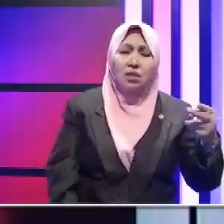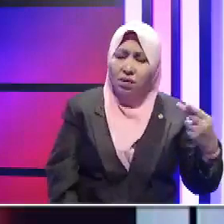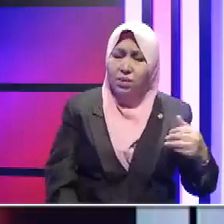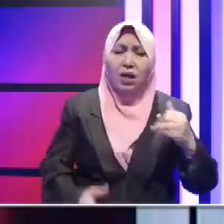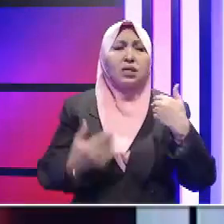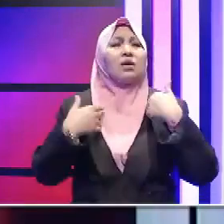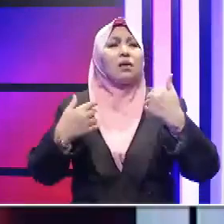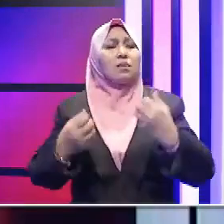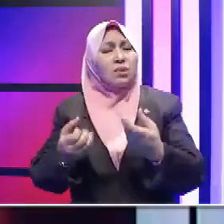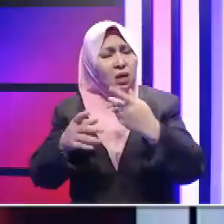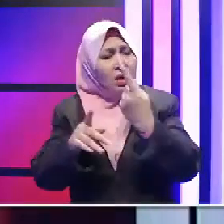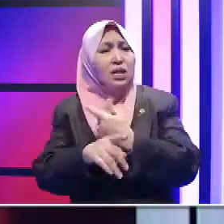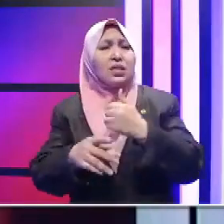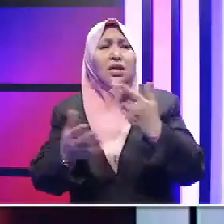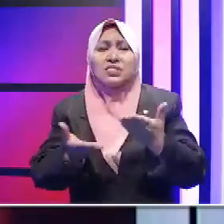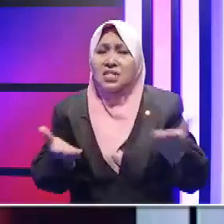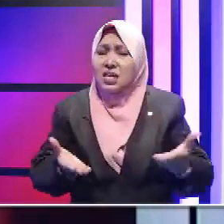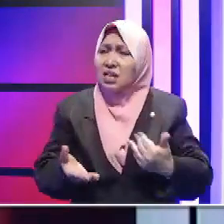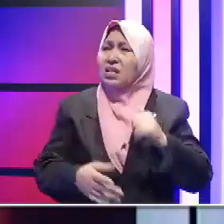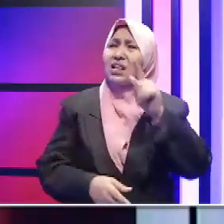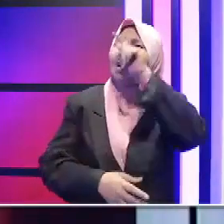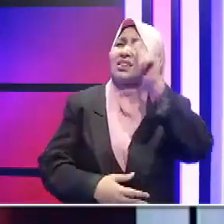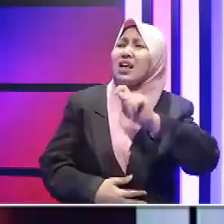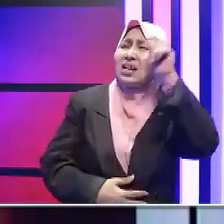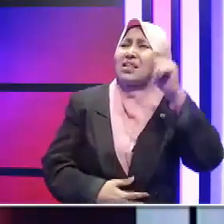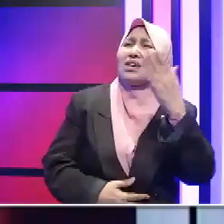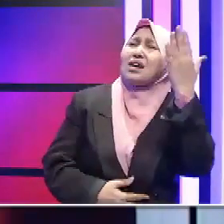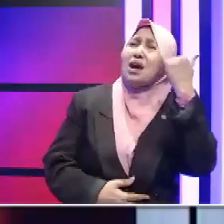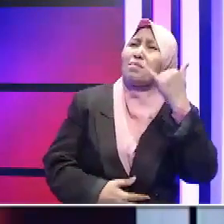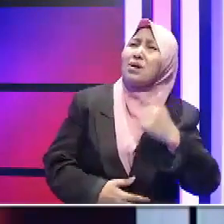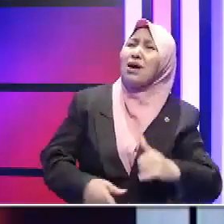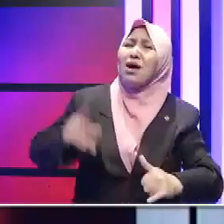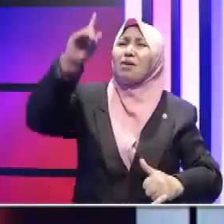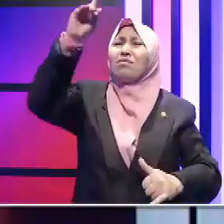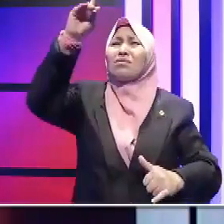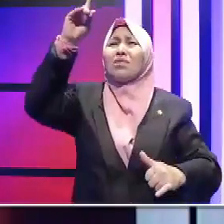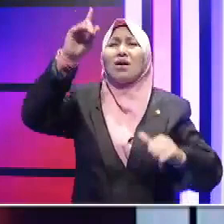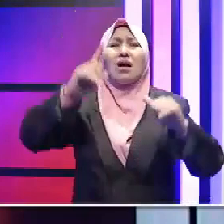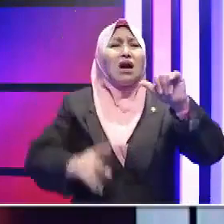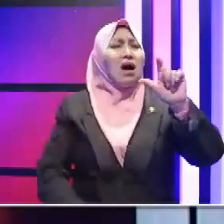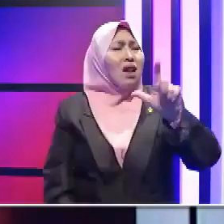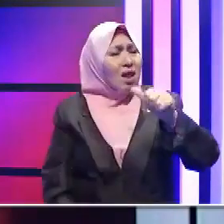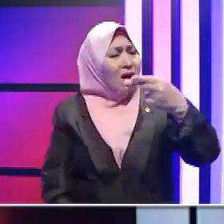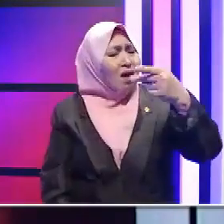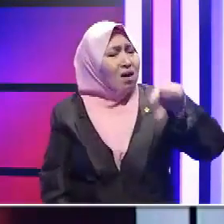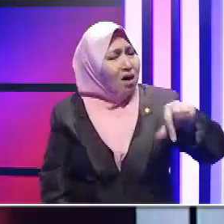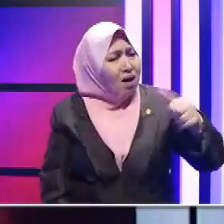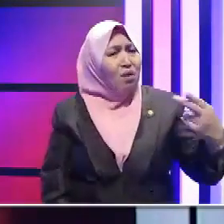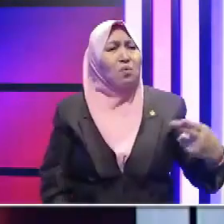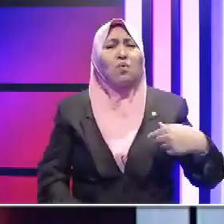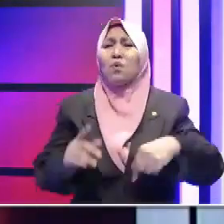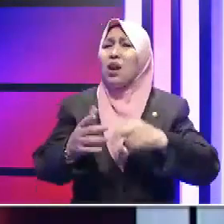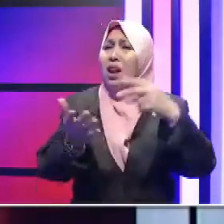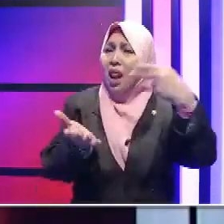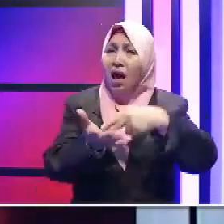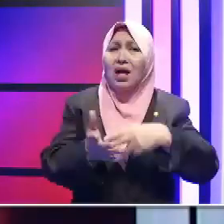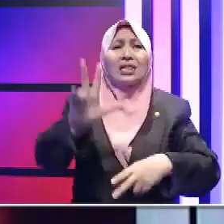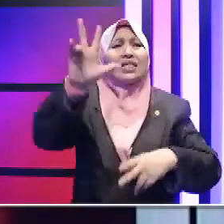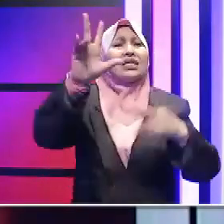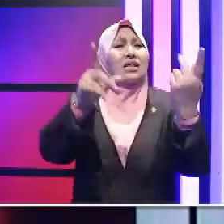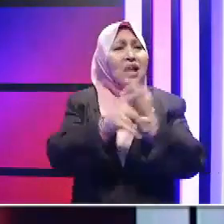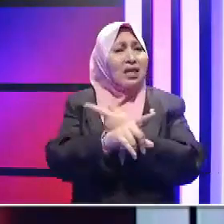ulangannya tiga kali jadi kasih Nikita tertanya-tanya kenapa wa taala ulang hal-hal Kho Kenapa diulang tiga kali